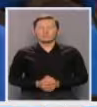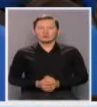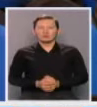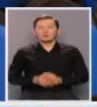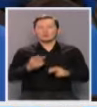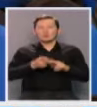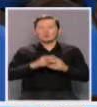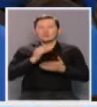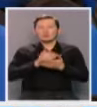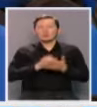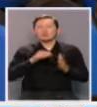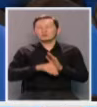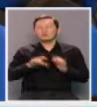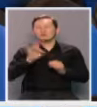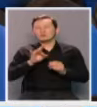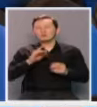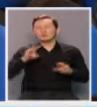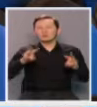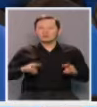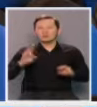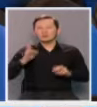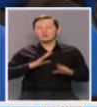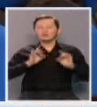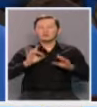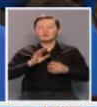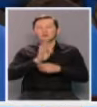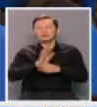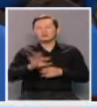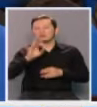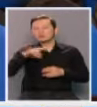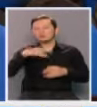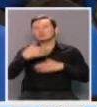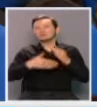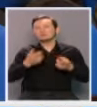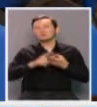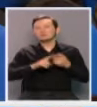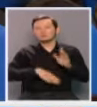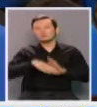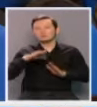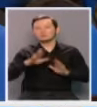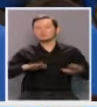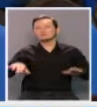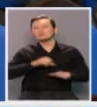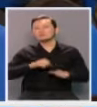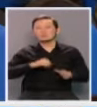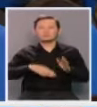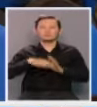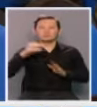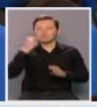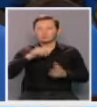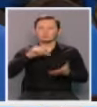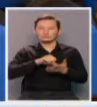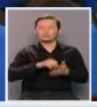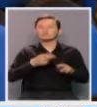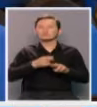Этот проект осуществляется в рамках программы президента Рухани Жангыру. Мы тщательно оценивали подготовку ребят, их выступления на сцене